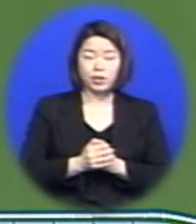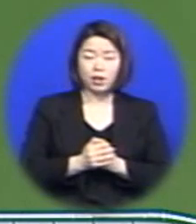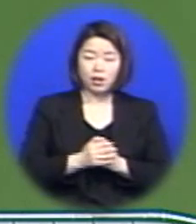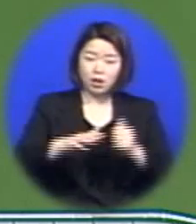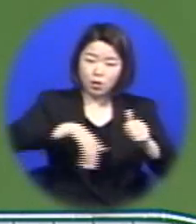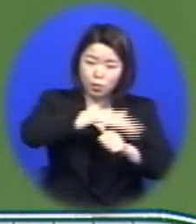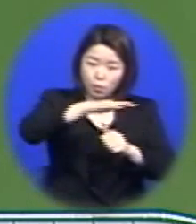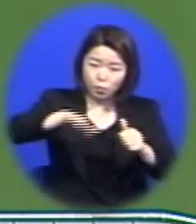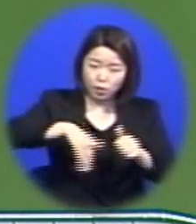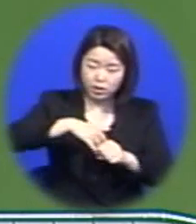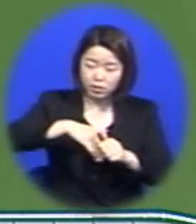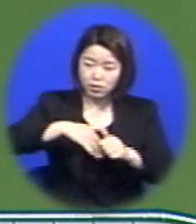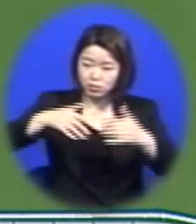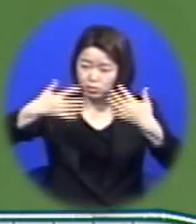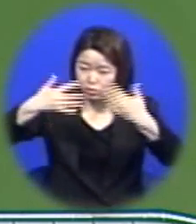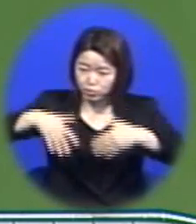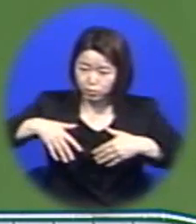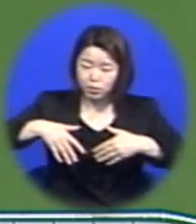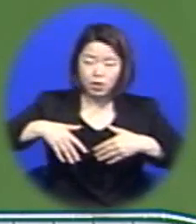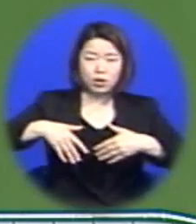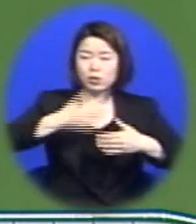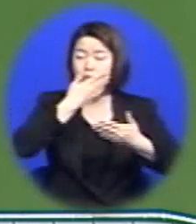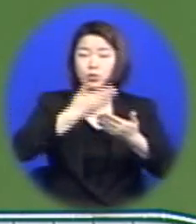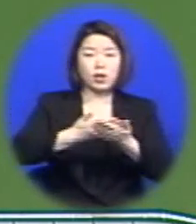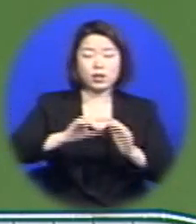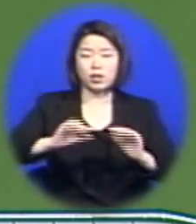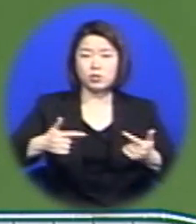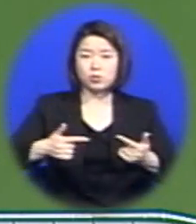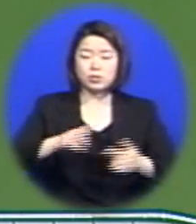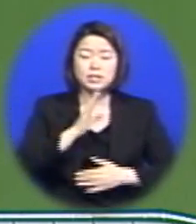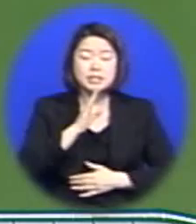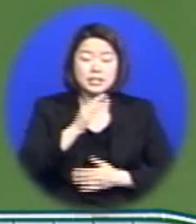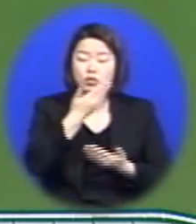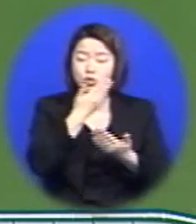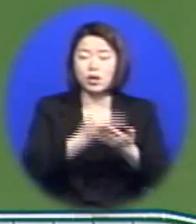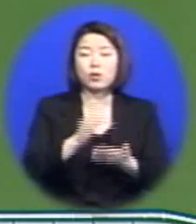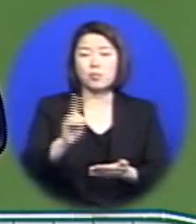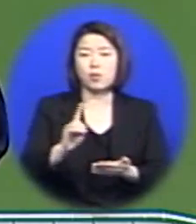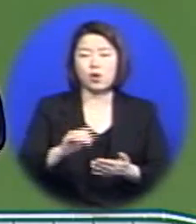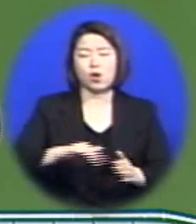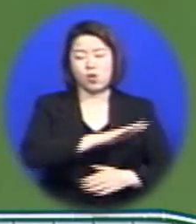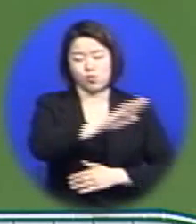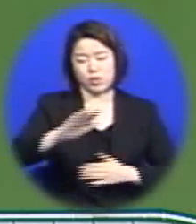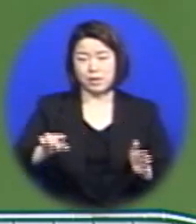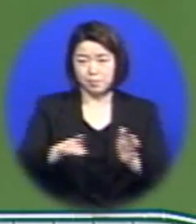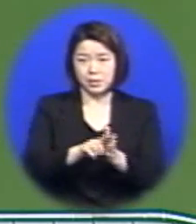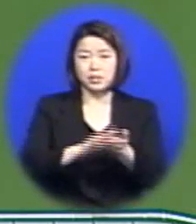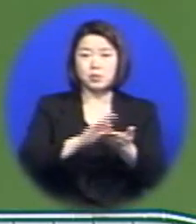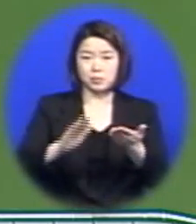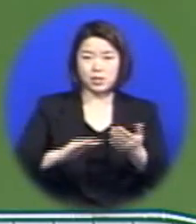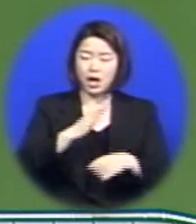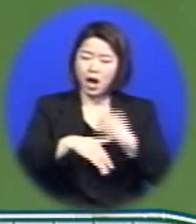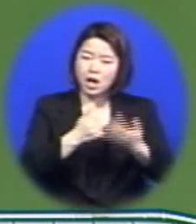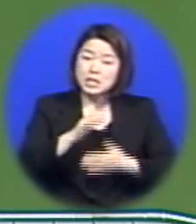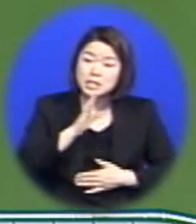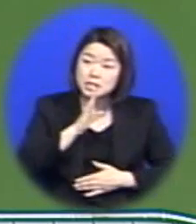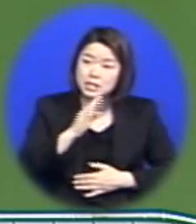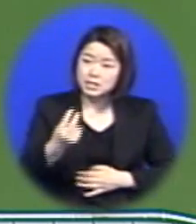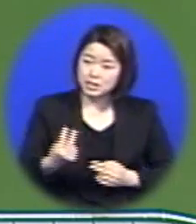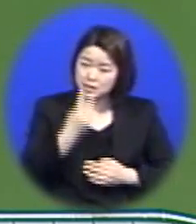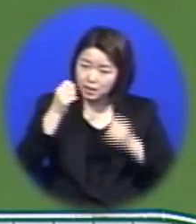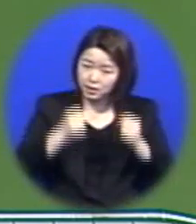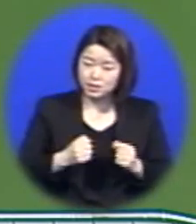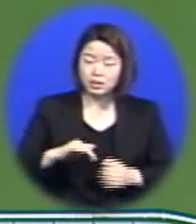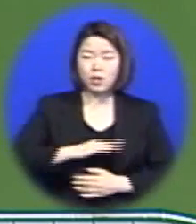환경과 여건이 문제가 아니고 진짜 중요한 문제는 우리의 믿음이에요 하나님은 진짜 살아 계실까 하나님은 우리를